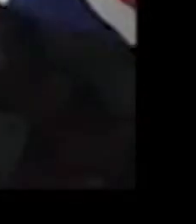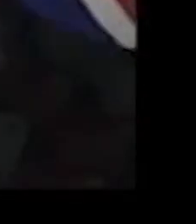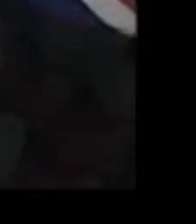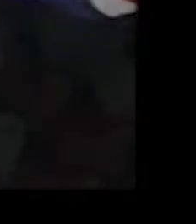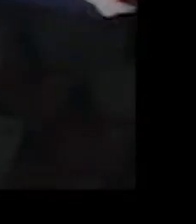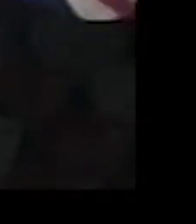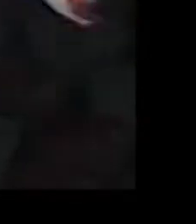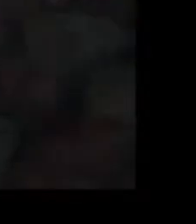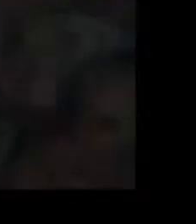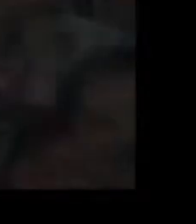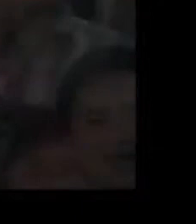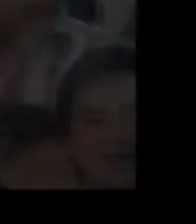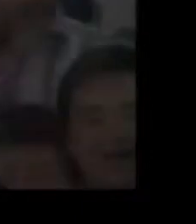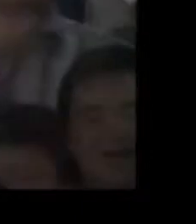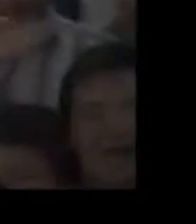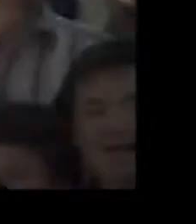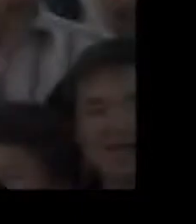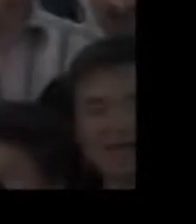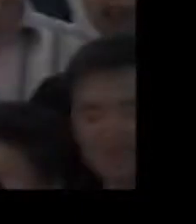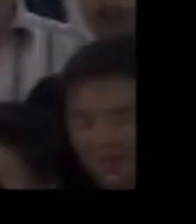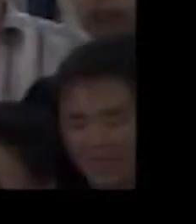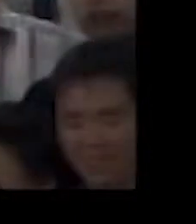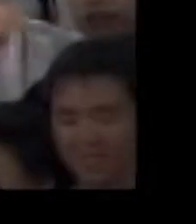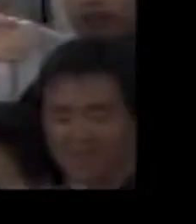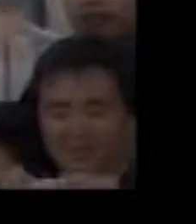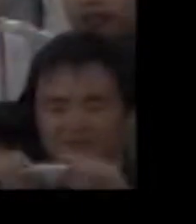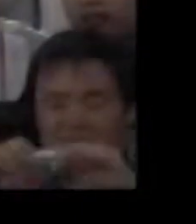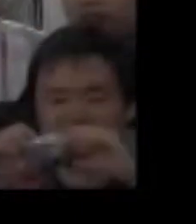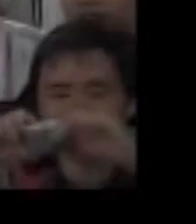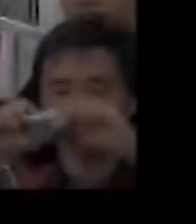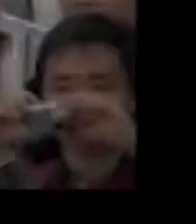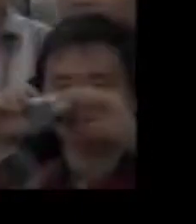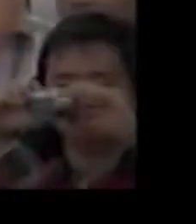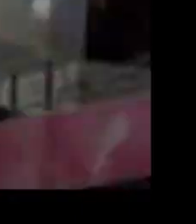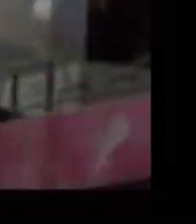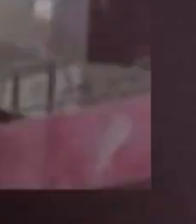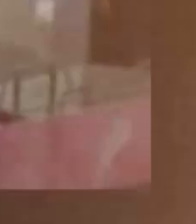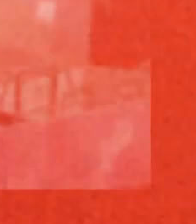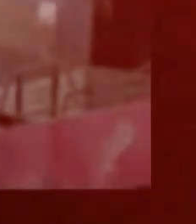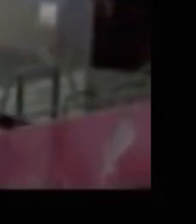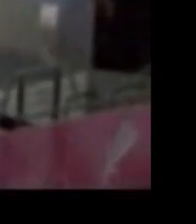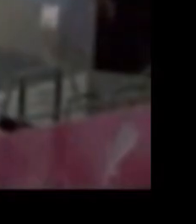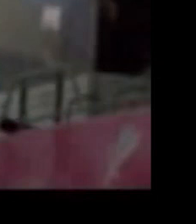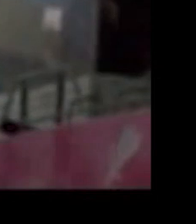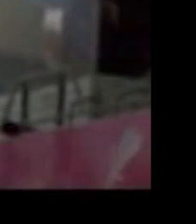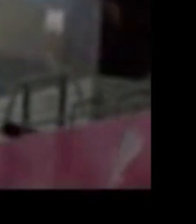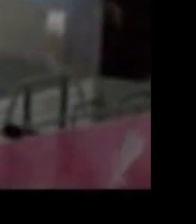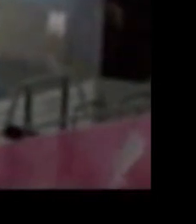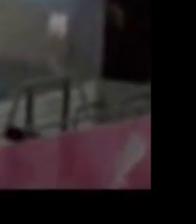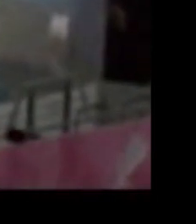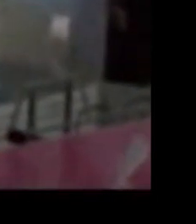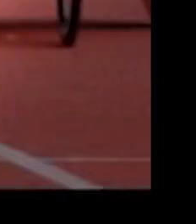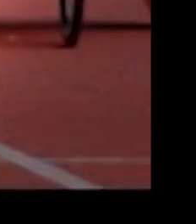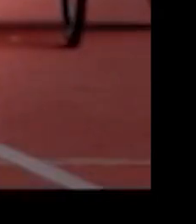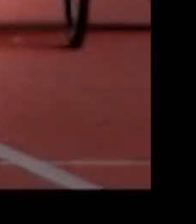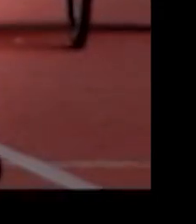ธงชาติไทยเราขึ้นอยู่ตรงกลางพอรับเหรียญเสร็จก็มีร้องเพลงชาติไทยใช่ไหมครับก็ร่วมร้องเพลงด้วยน้ำตามัน